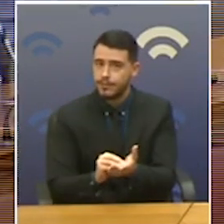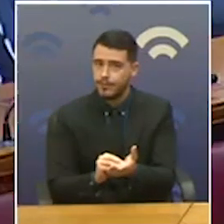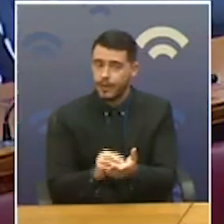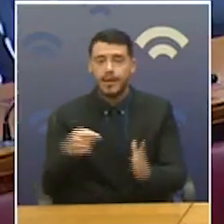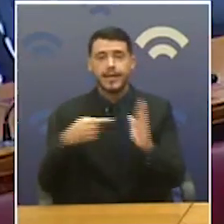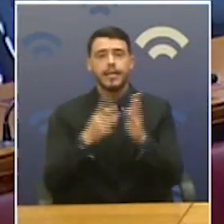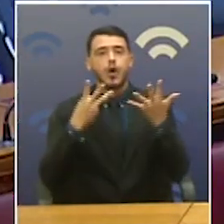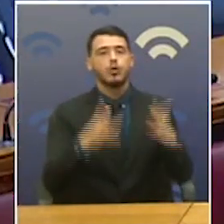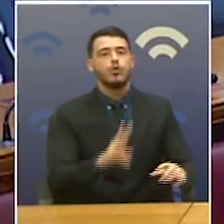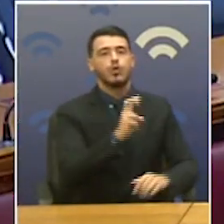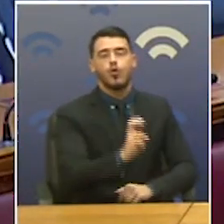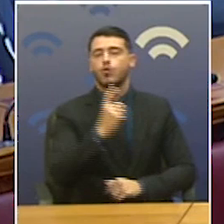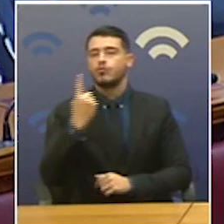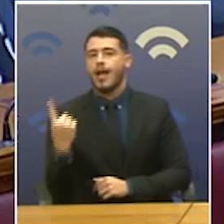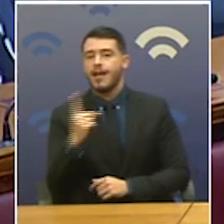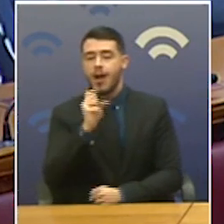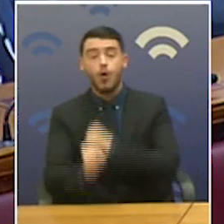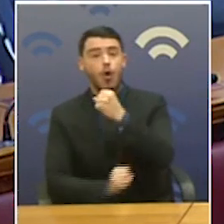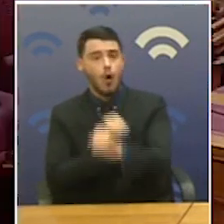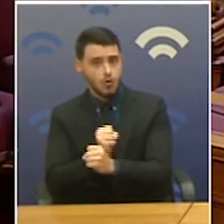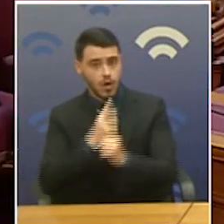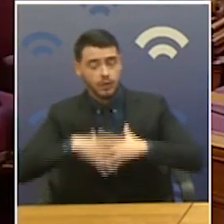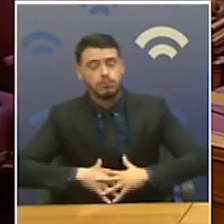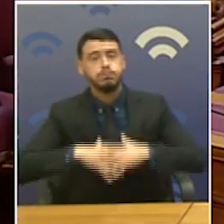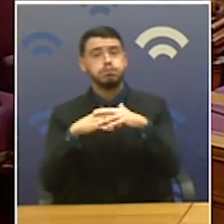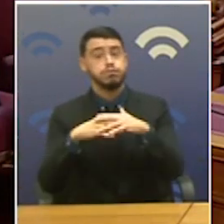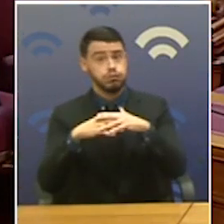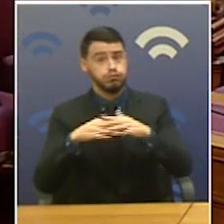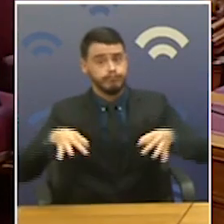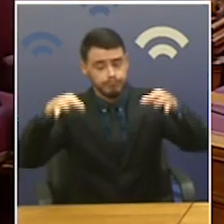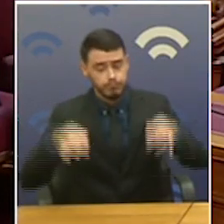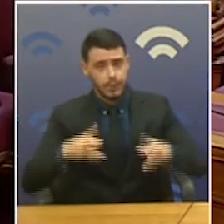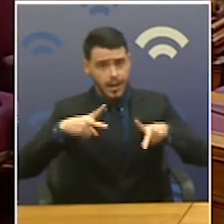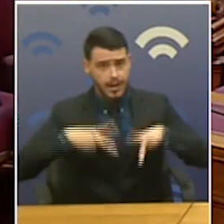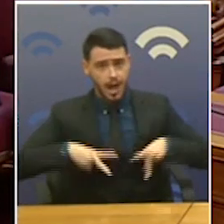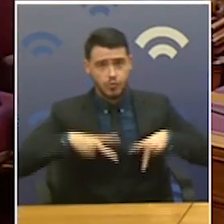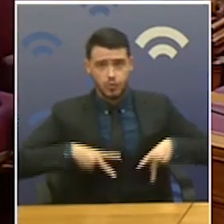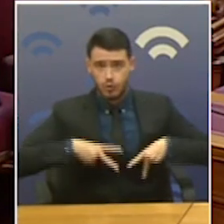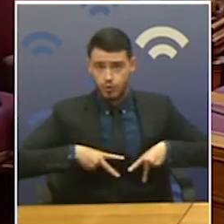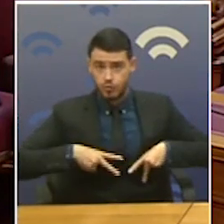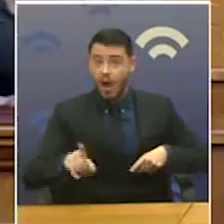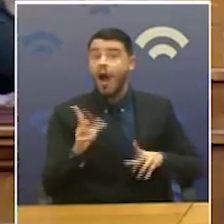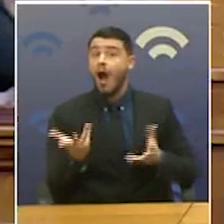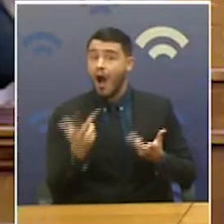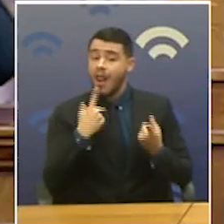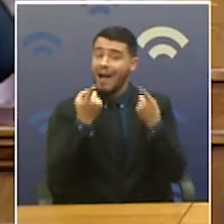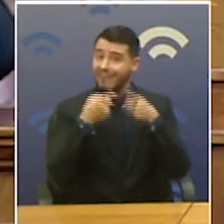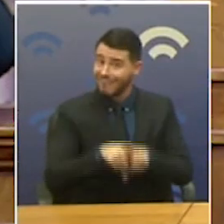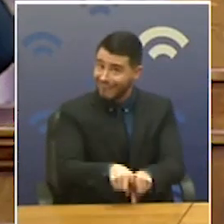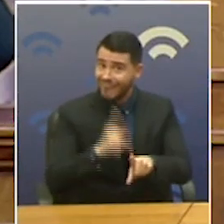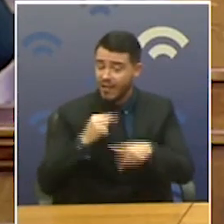1821 είναι στιγμή ιδρυτική, είναι ταυτόχρονα και στιγμή ρήξης σε